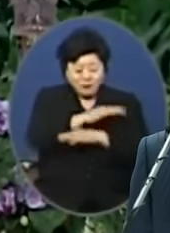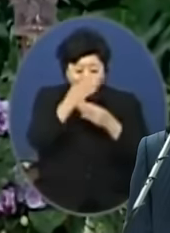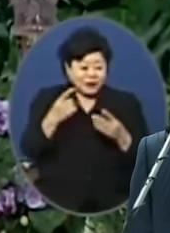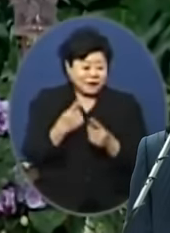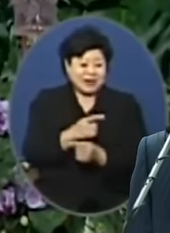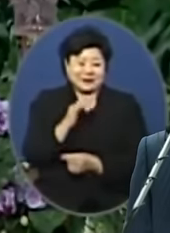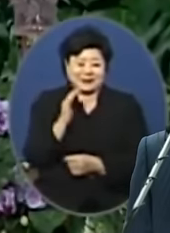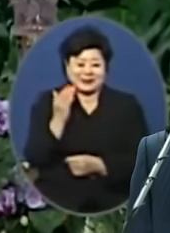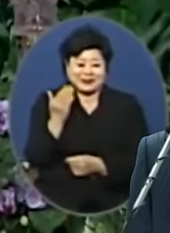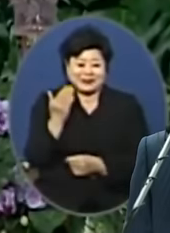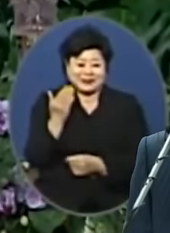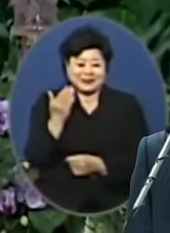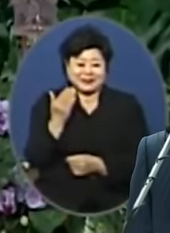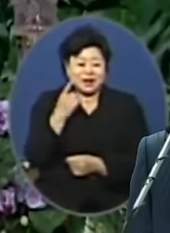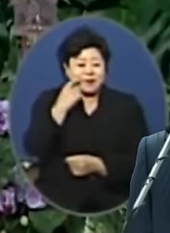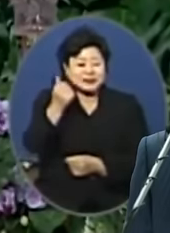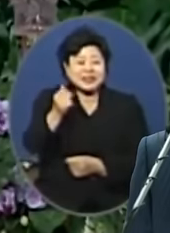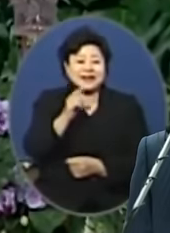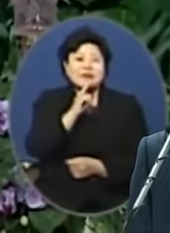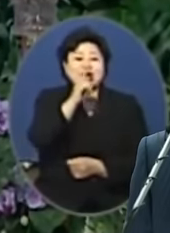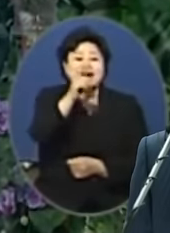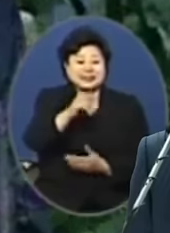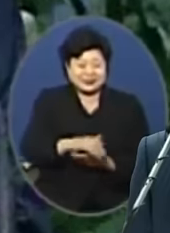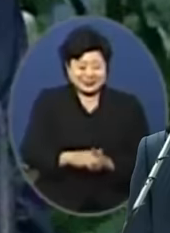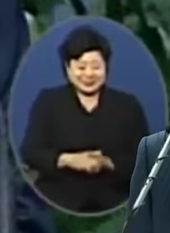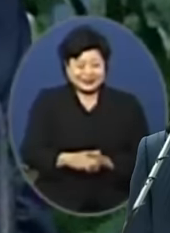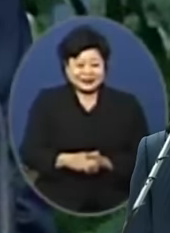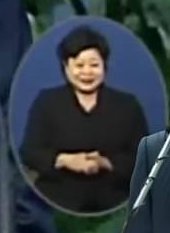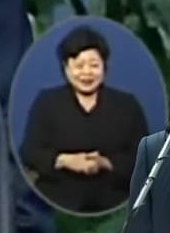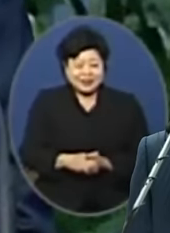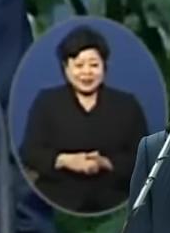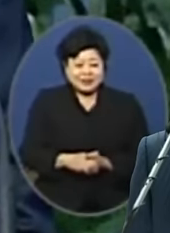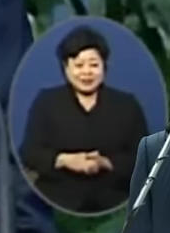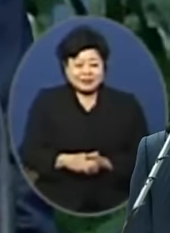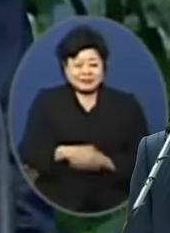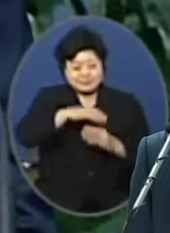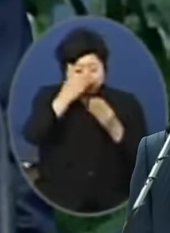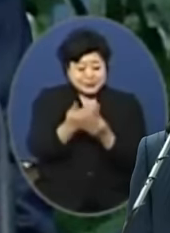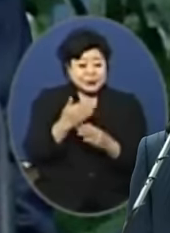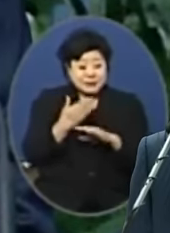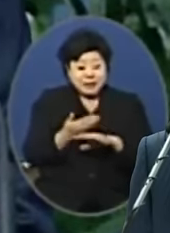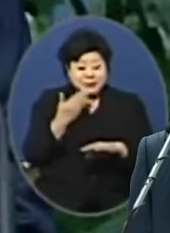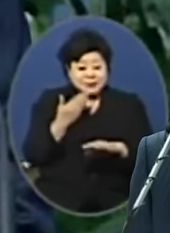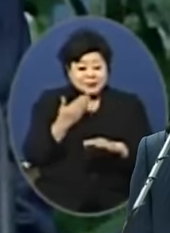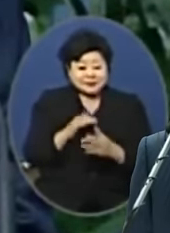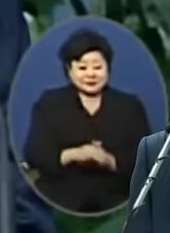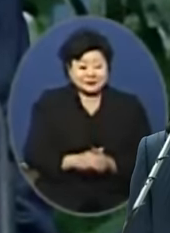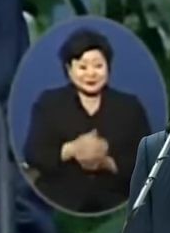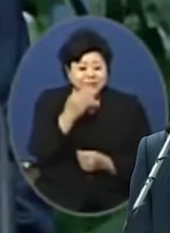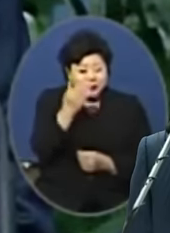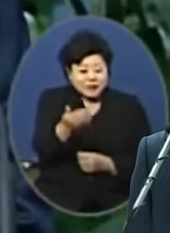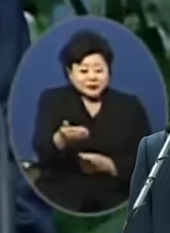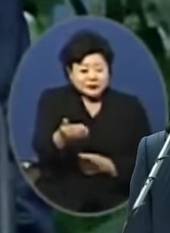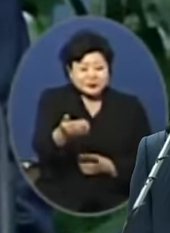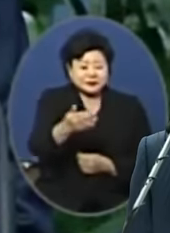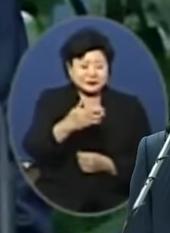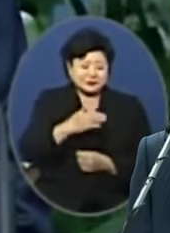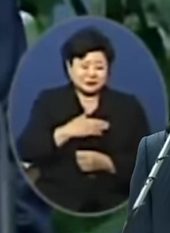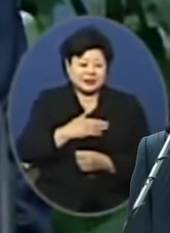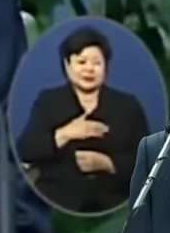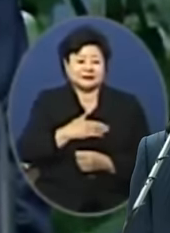바뀌었다고 목사님께 와서 고백을 했는 것입니다. 인생이 완전히 바뀌었어요. 그리고 여러분, 나는